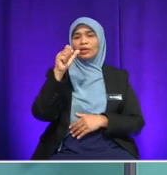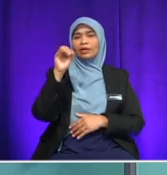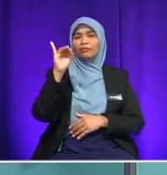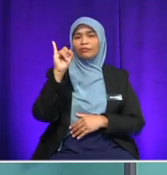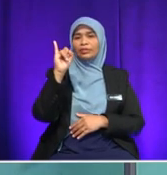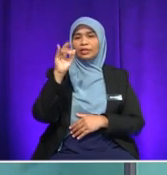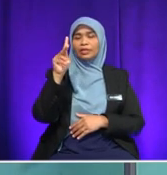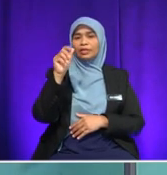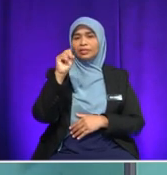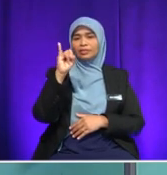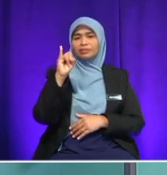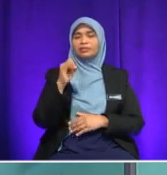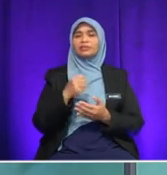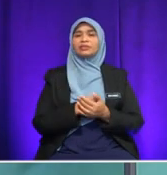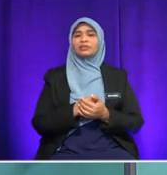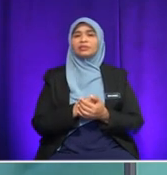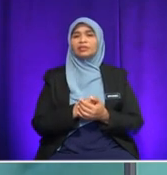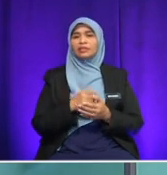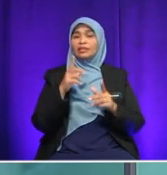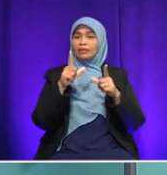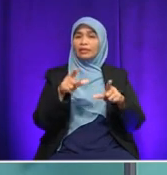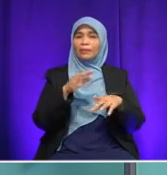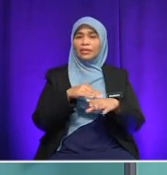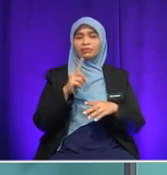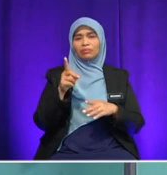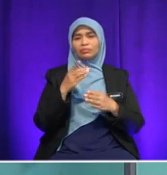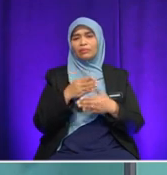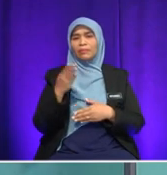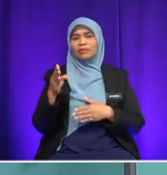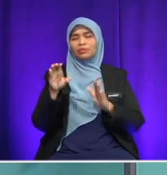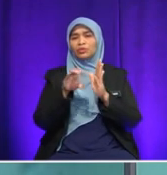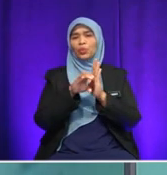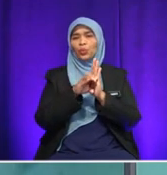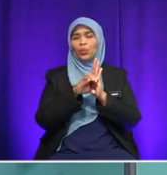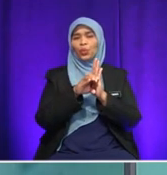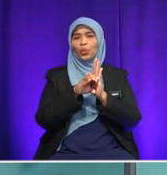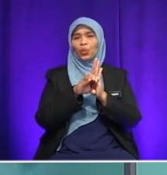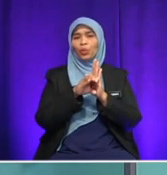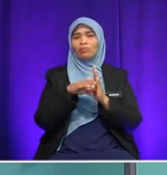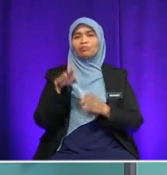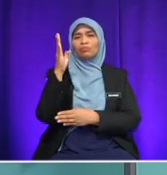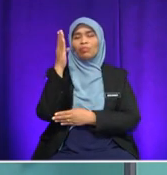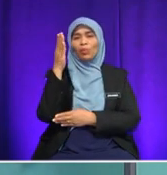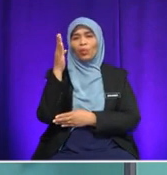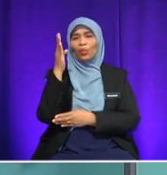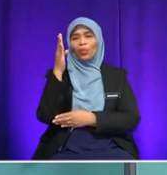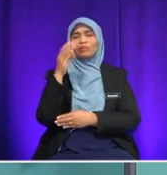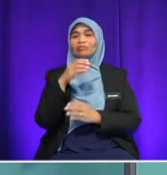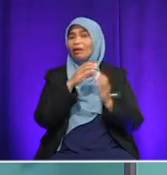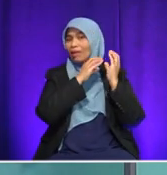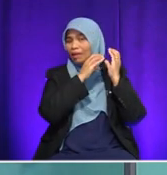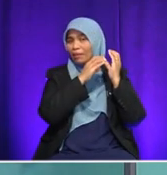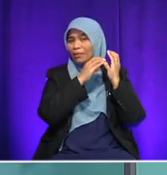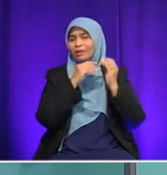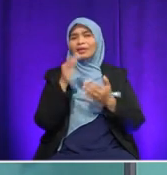unsur perorangan yang diletakkan pada satu-satu benda. Contohnya macam pohon nyur melambai-lambai. Pohon nyur kan